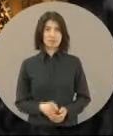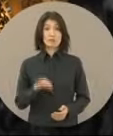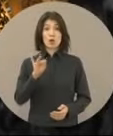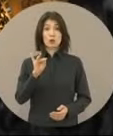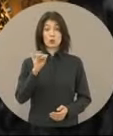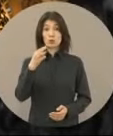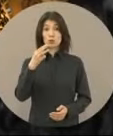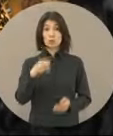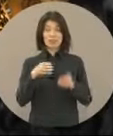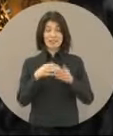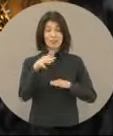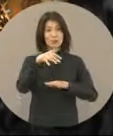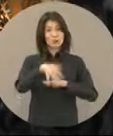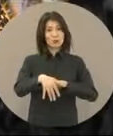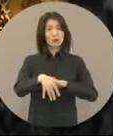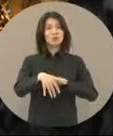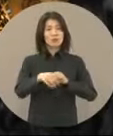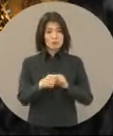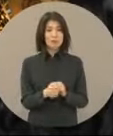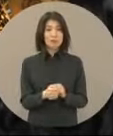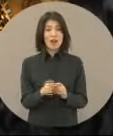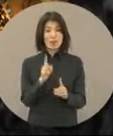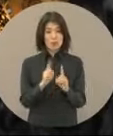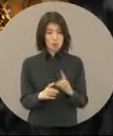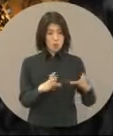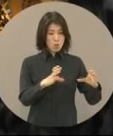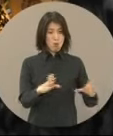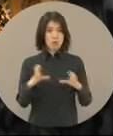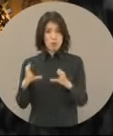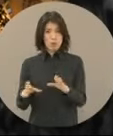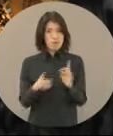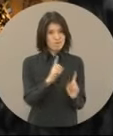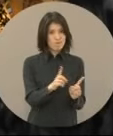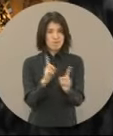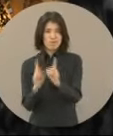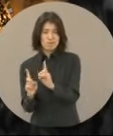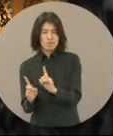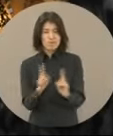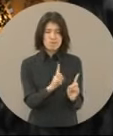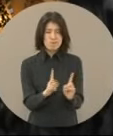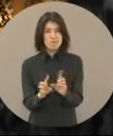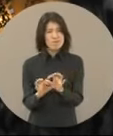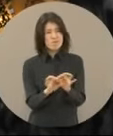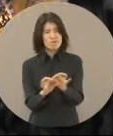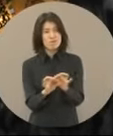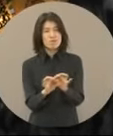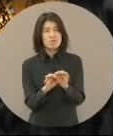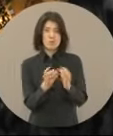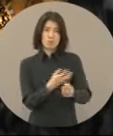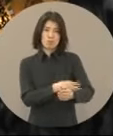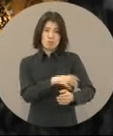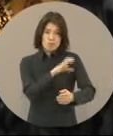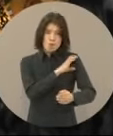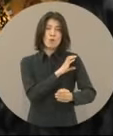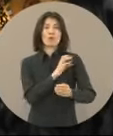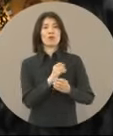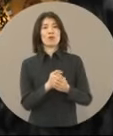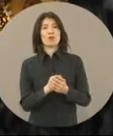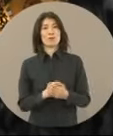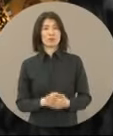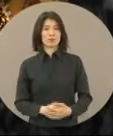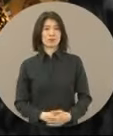堤崎流は素朴な力強さの中で2つの締め太鼓が複雑に叩き合う多彩な絡みが特色です